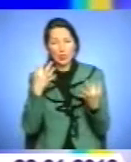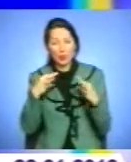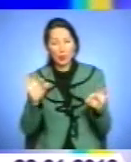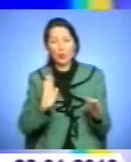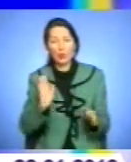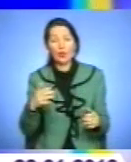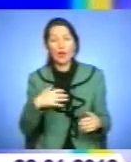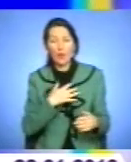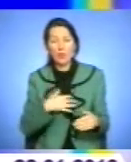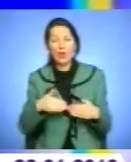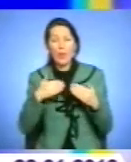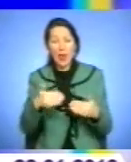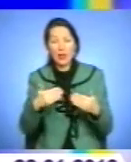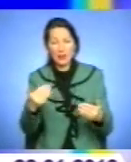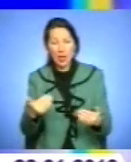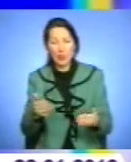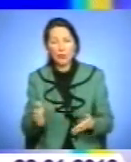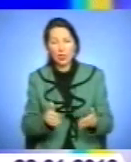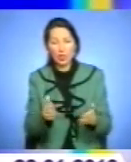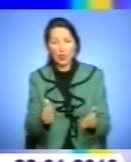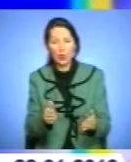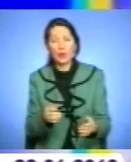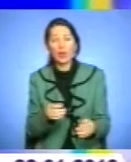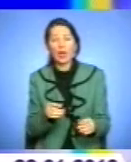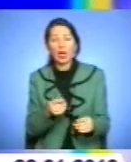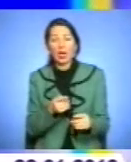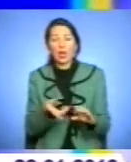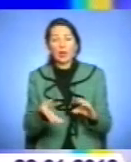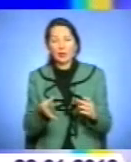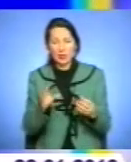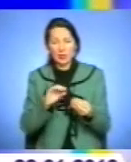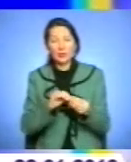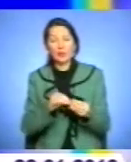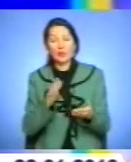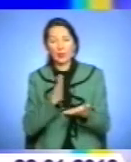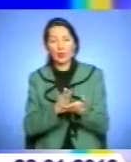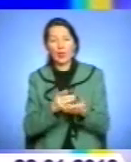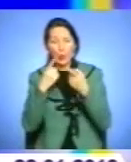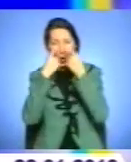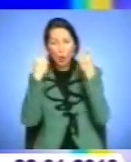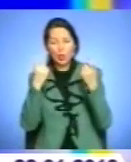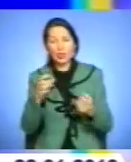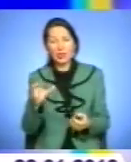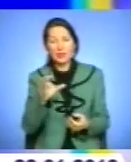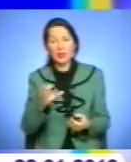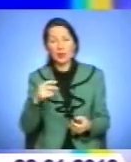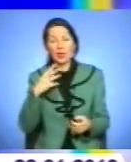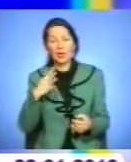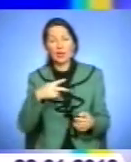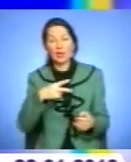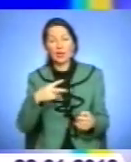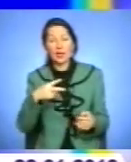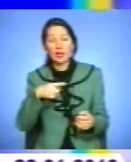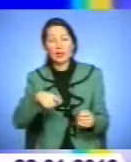чого стало проголошення незалежності України в серпні 1991 року. Сьогодні ми повинні зберегти та